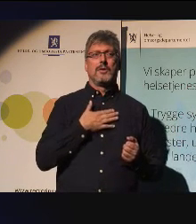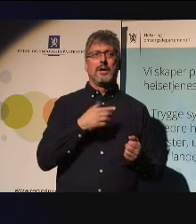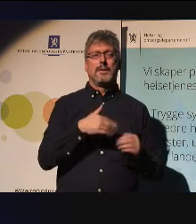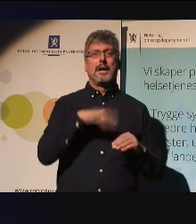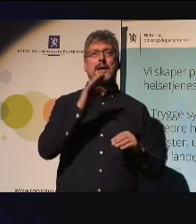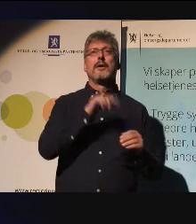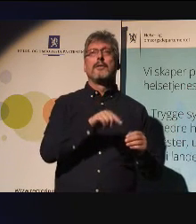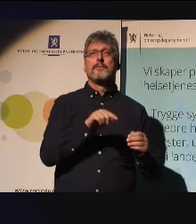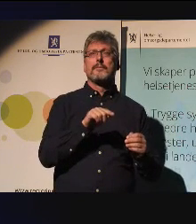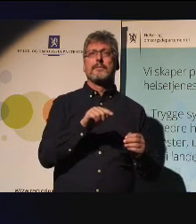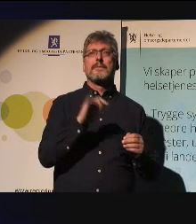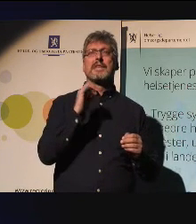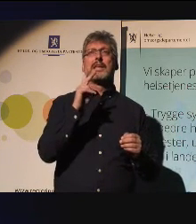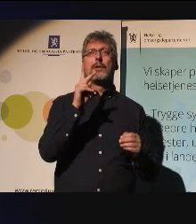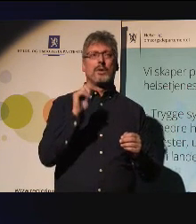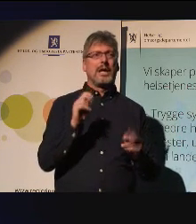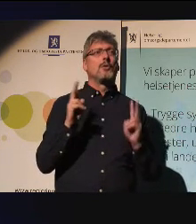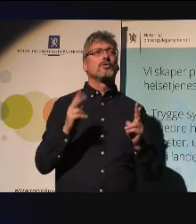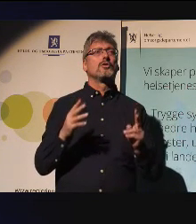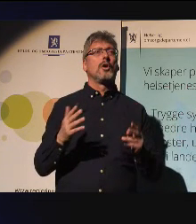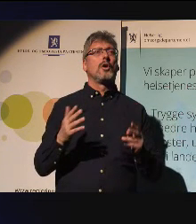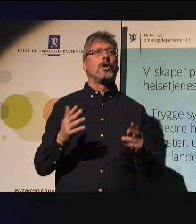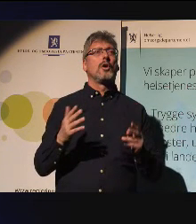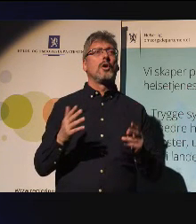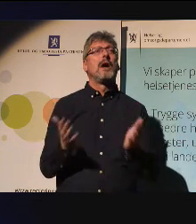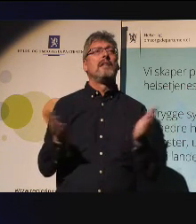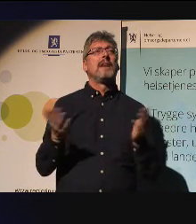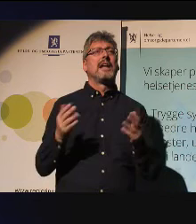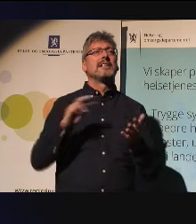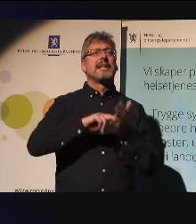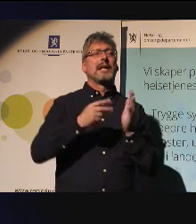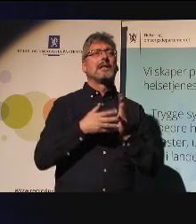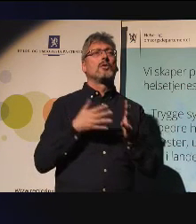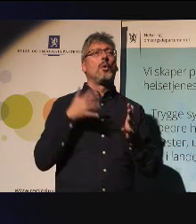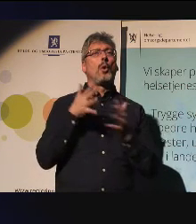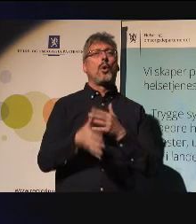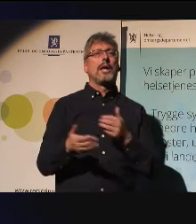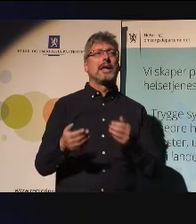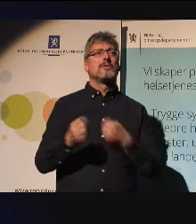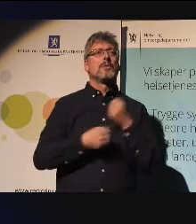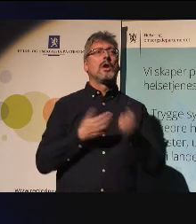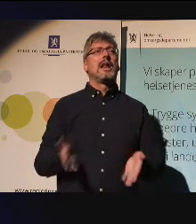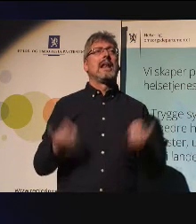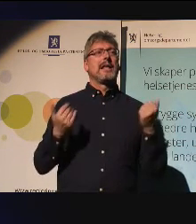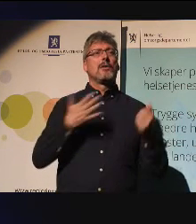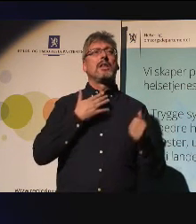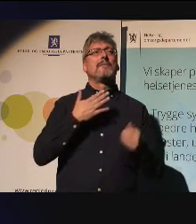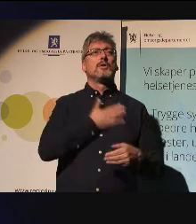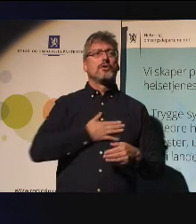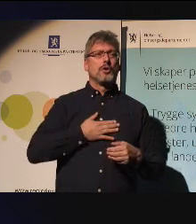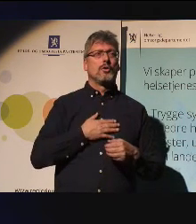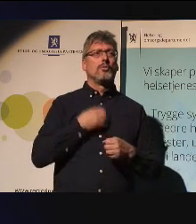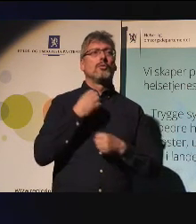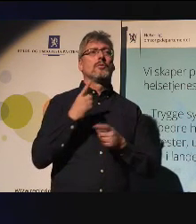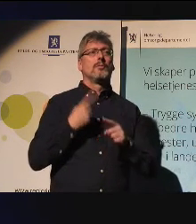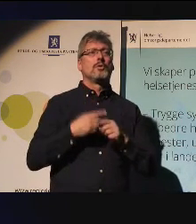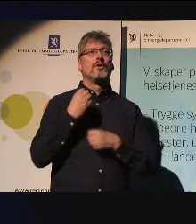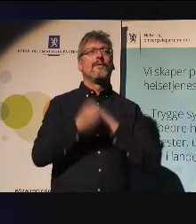IKT også velferdsteknologi som gjør det lettere å leve med sykdom og funksjonsnedsettelser i hverdagen.